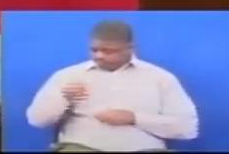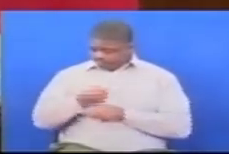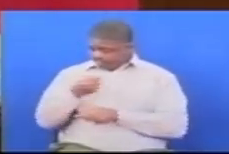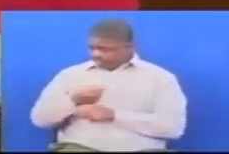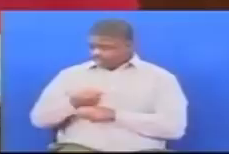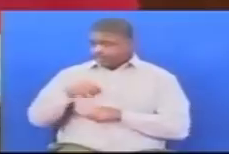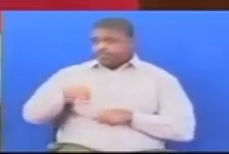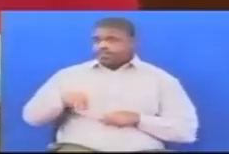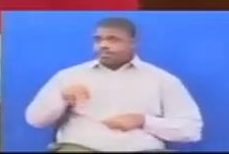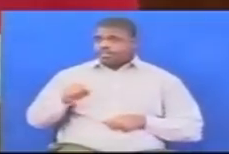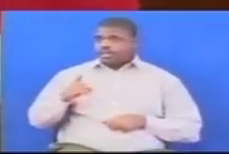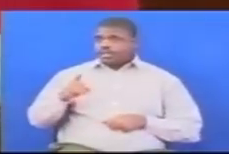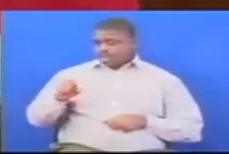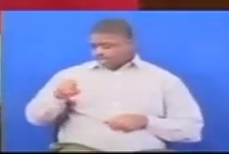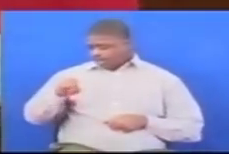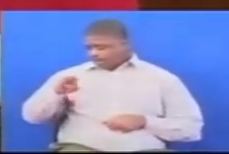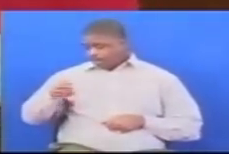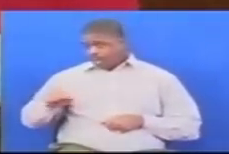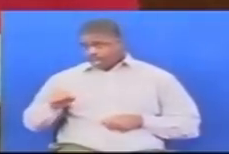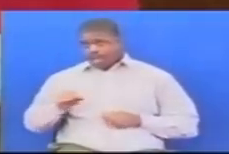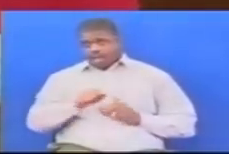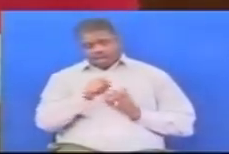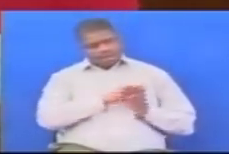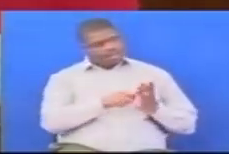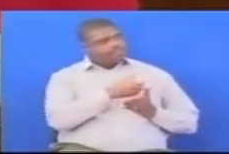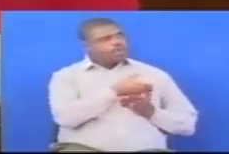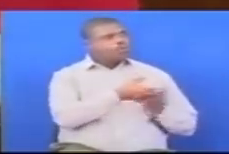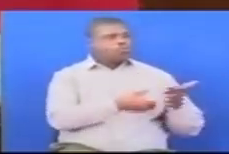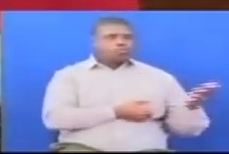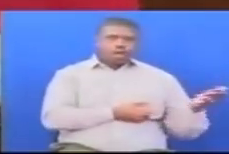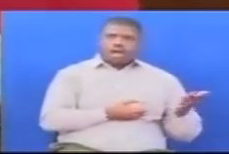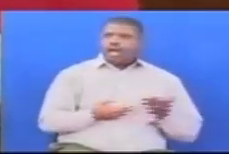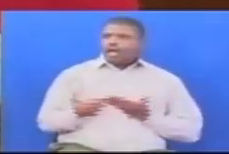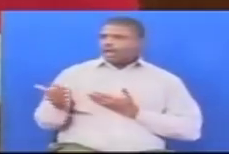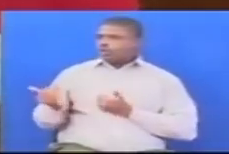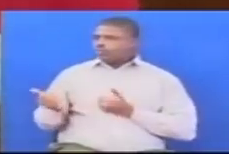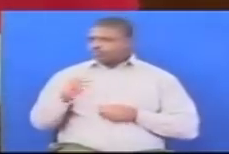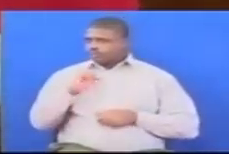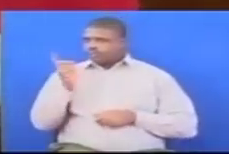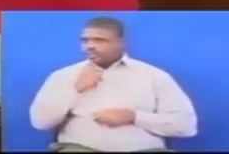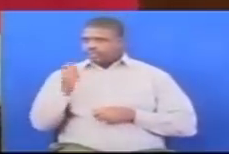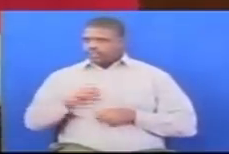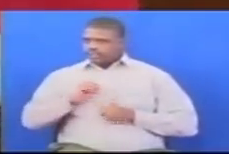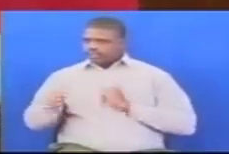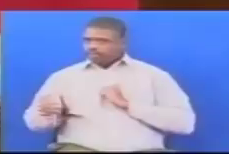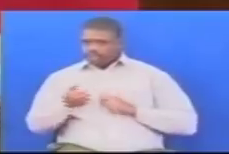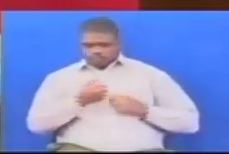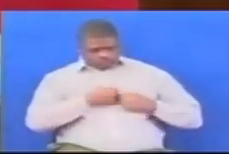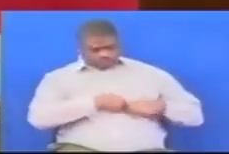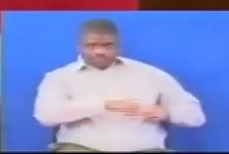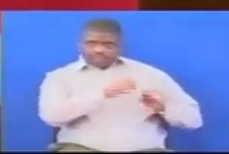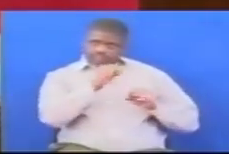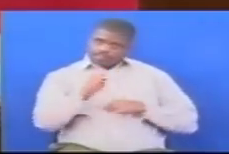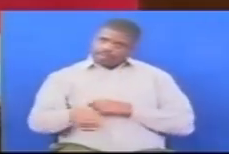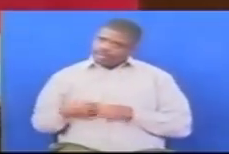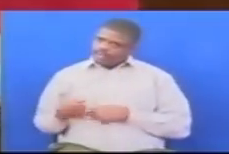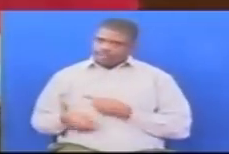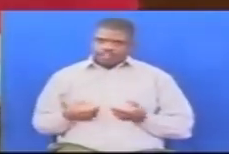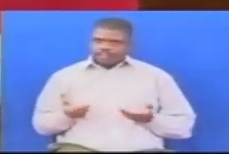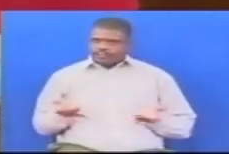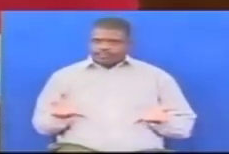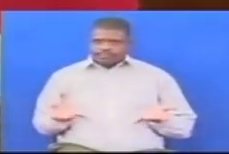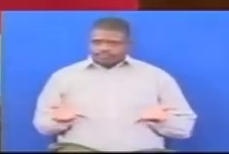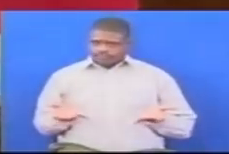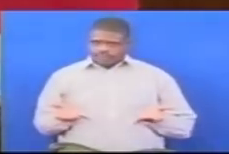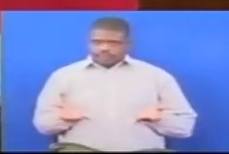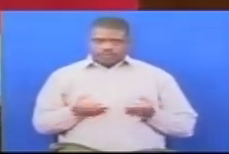Madaba anaandika barua wizarani, anasubiri majibu ya kibali cha kutekeleza mradi.